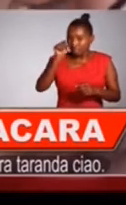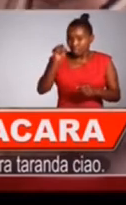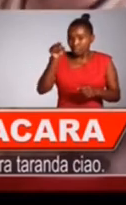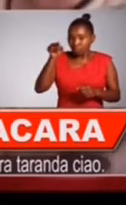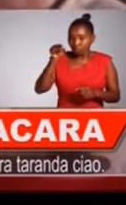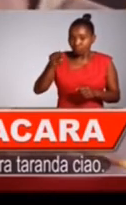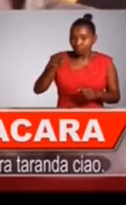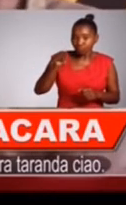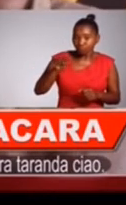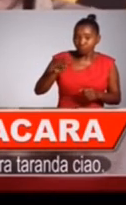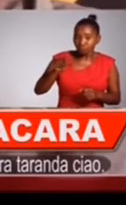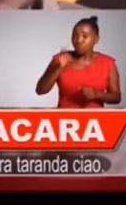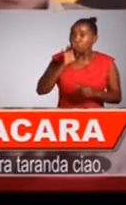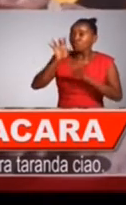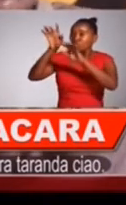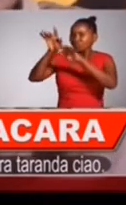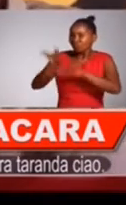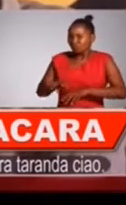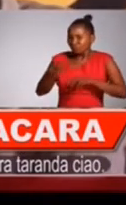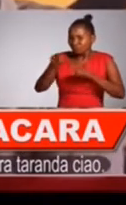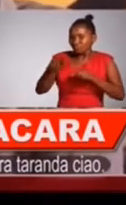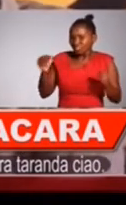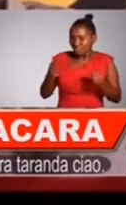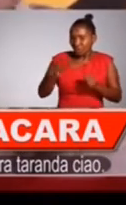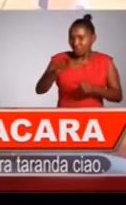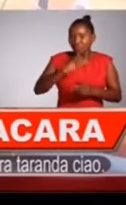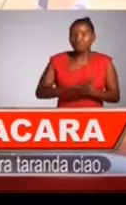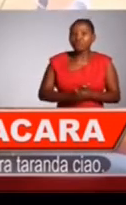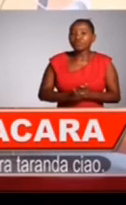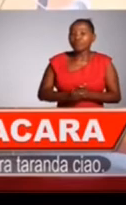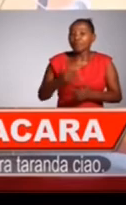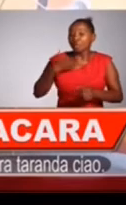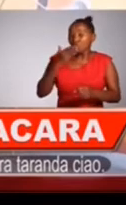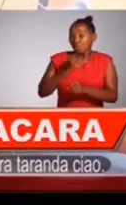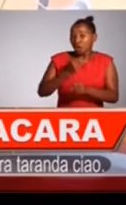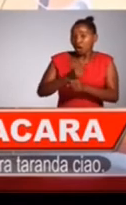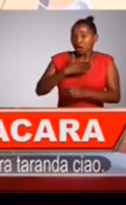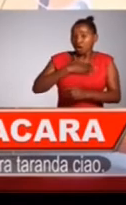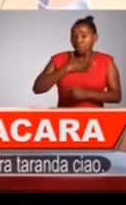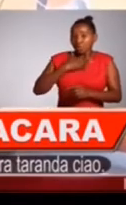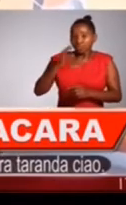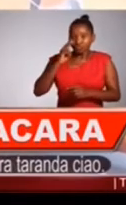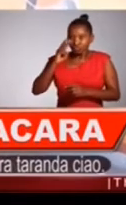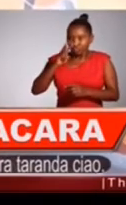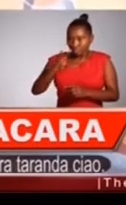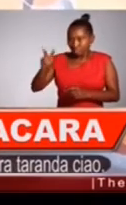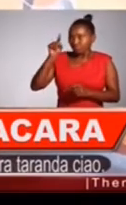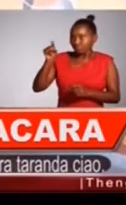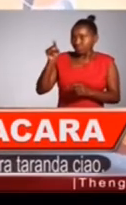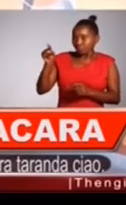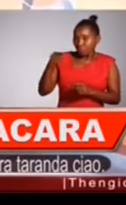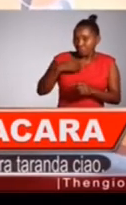Hapa, hapa tomesokufo is up, nyahururu Mimi kazi yangu, ni kama vanyo munaona hapa